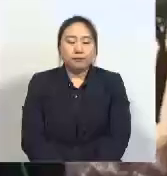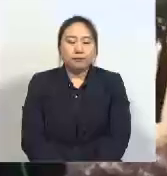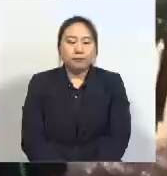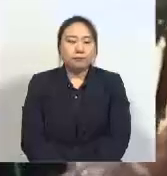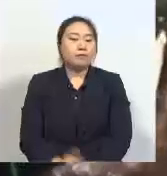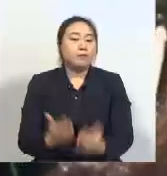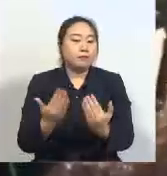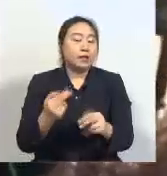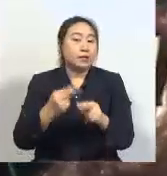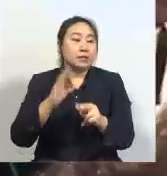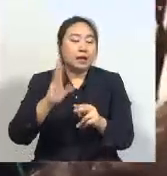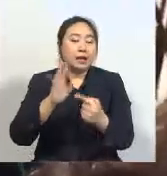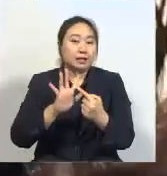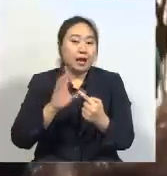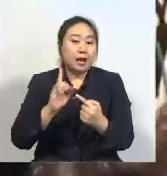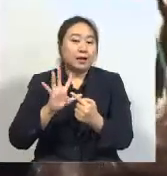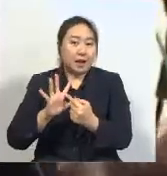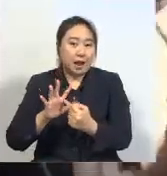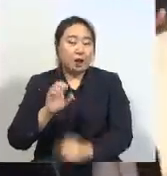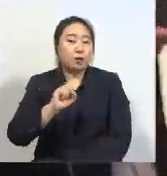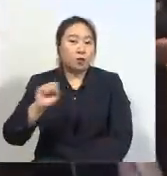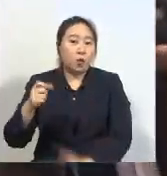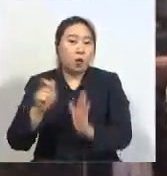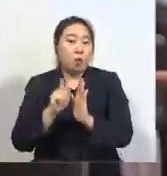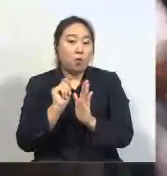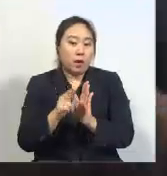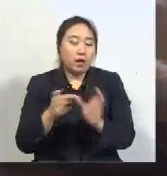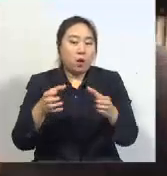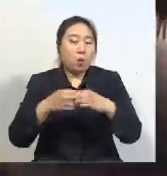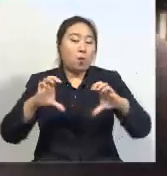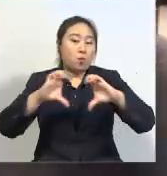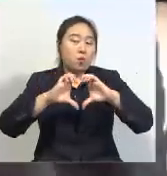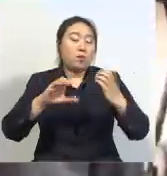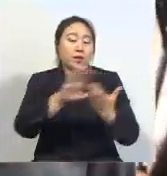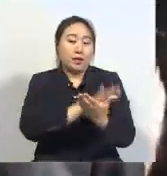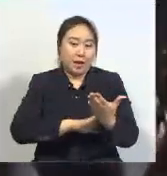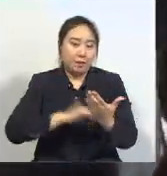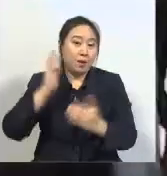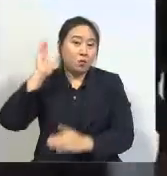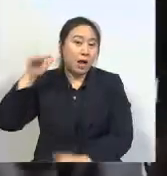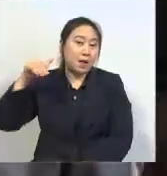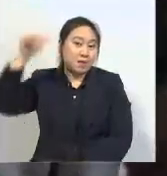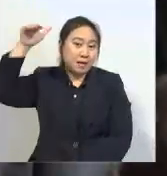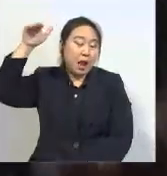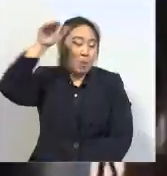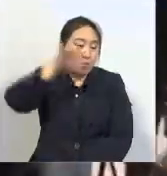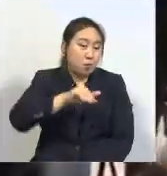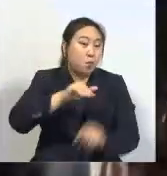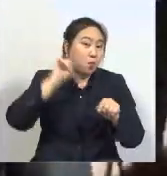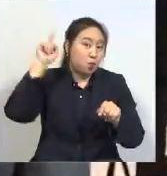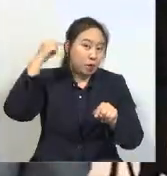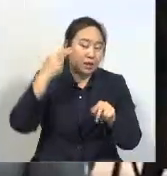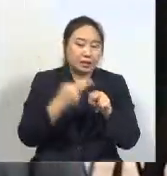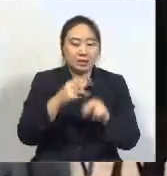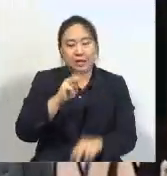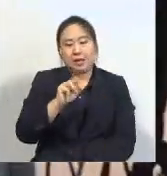้ขณะที่นายชาดาไทยเศรษฐ์ ส.ส. อุทัยธานีพรรคภูมิใจไทยในฐานะพี่ชายของนางสาวมนัญญาไทยเศรษฐ์รัฐ